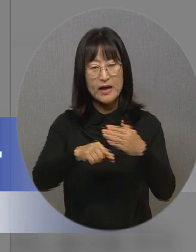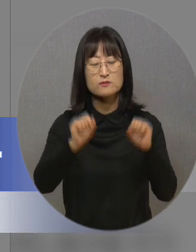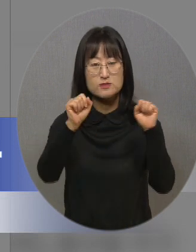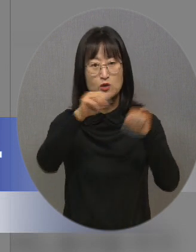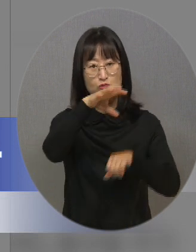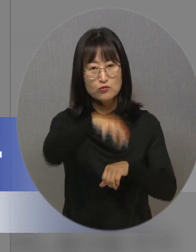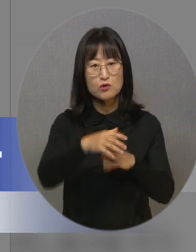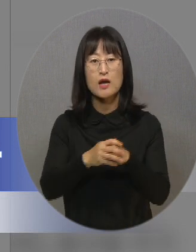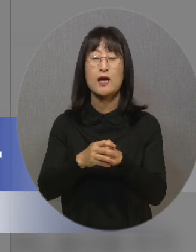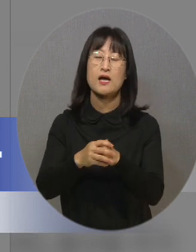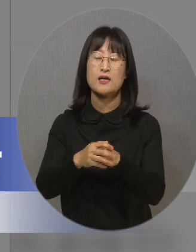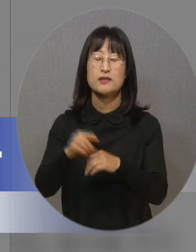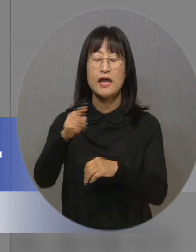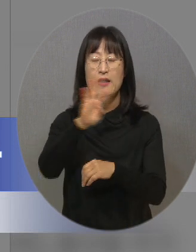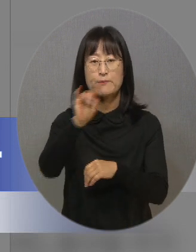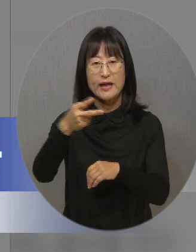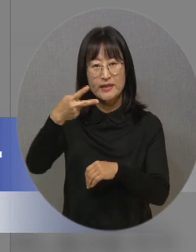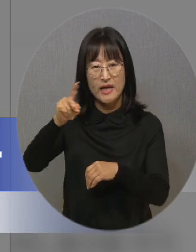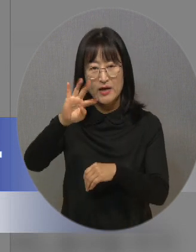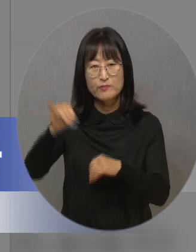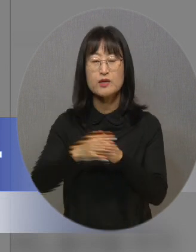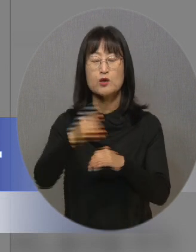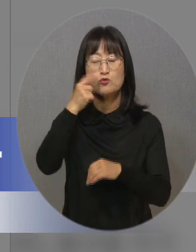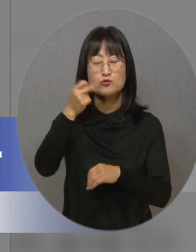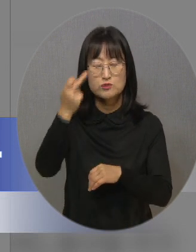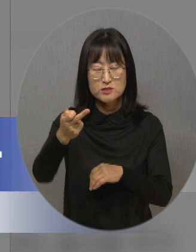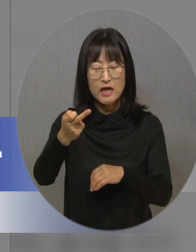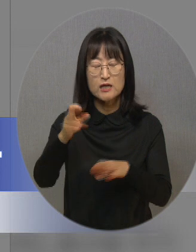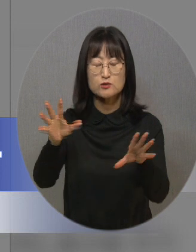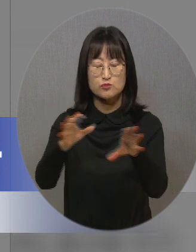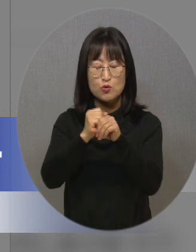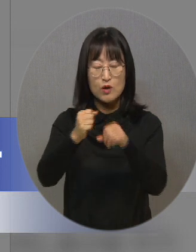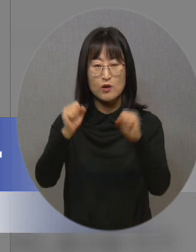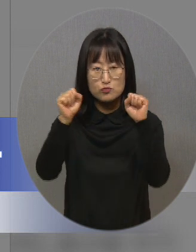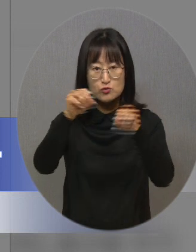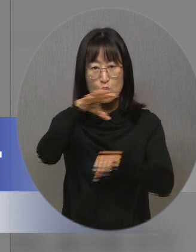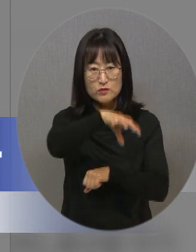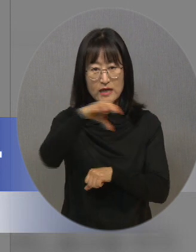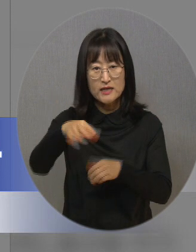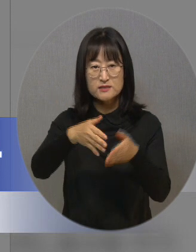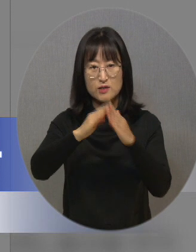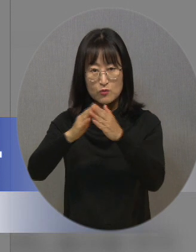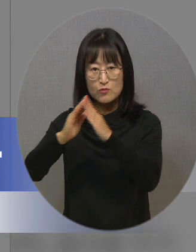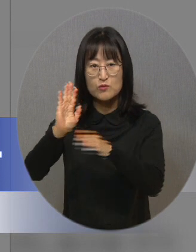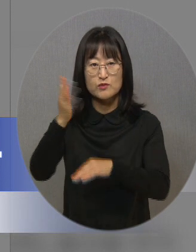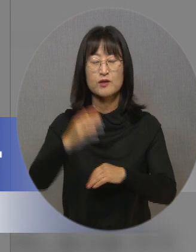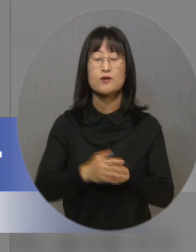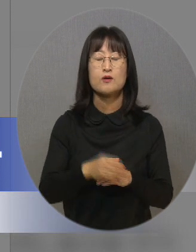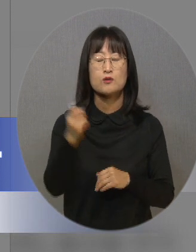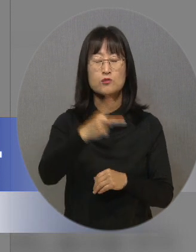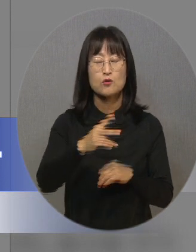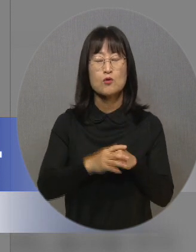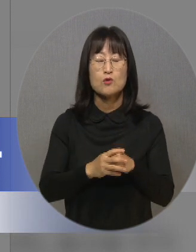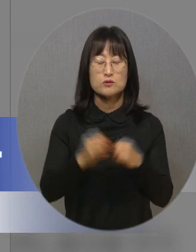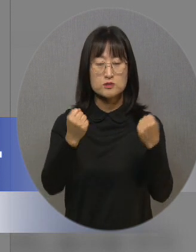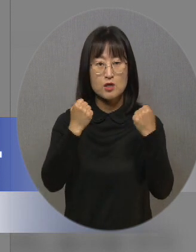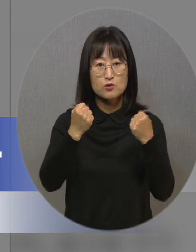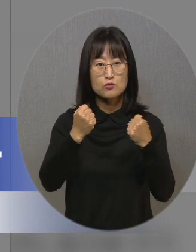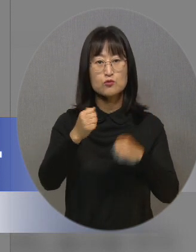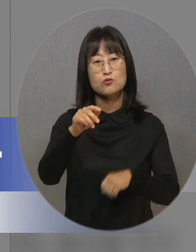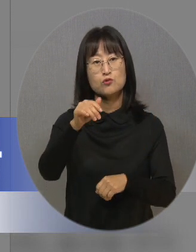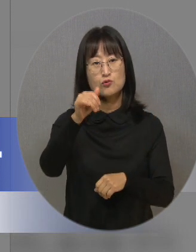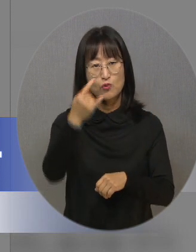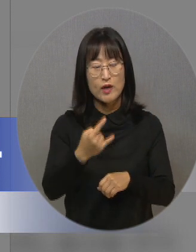순천 반다비체육관, 울산 종합운동장 내에 설치될 예정입니다. 한편 대한장애인체육회는